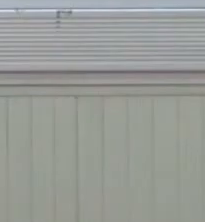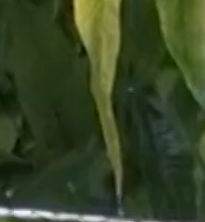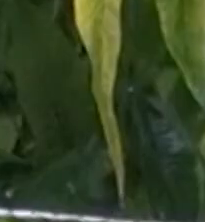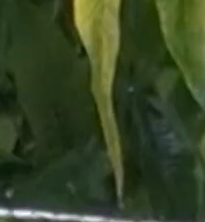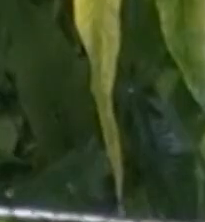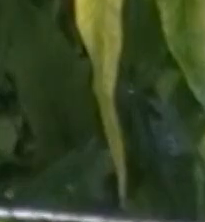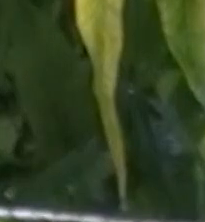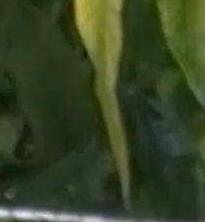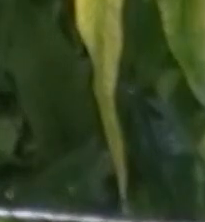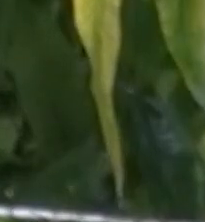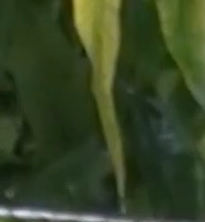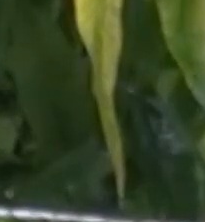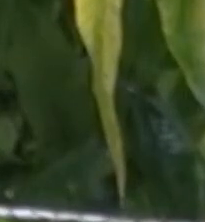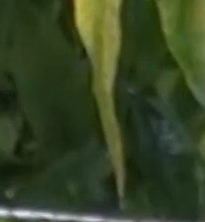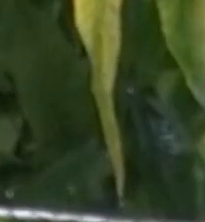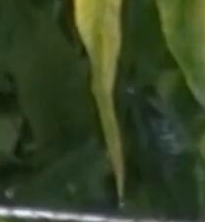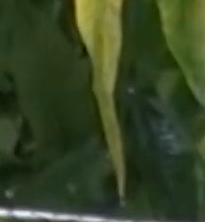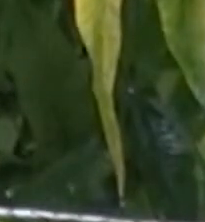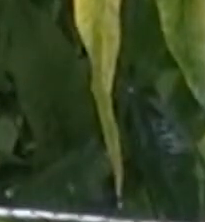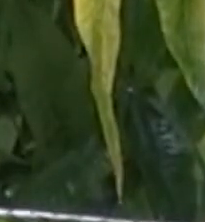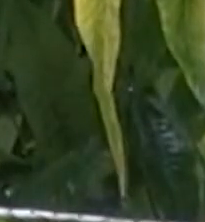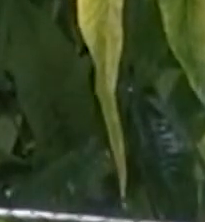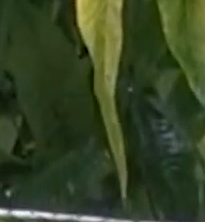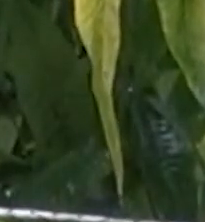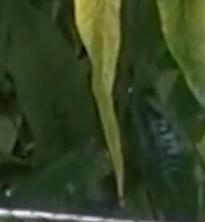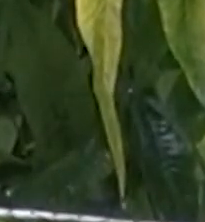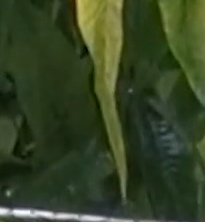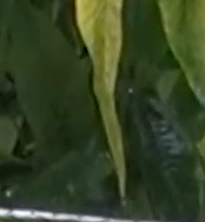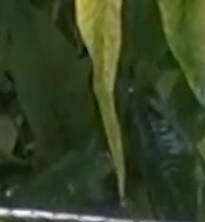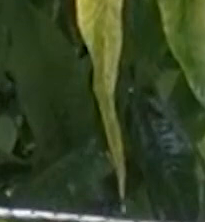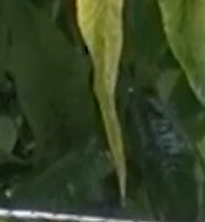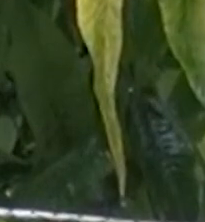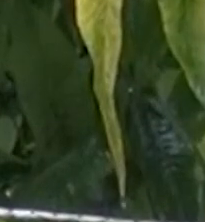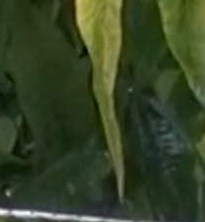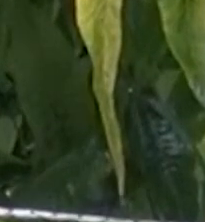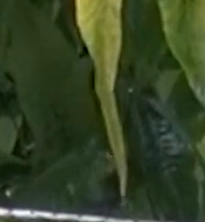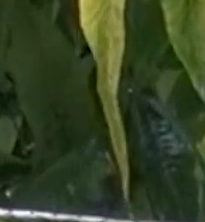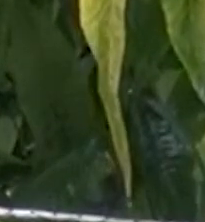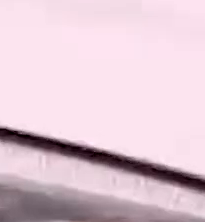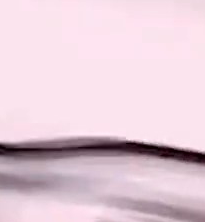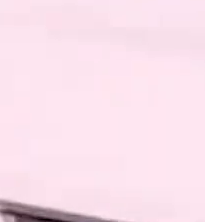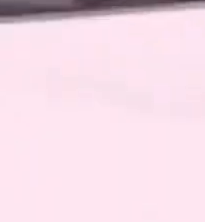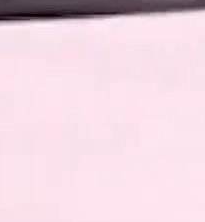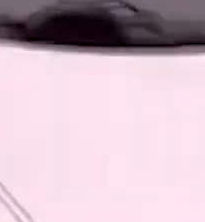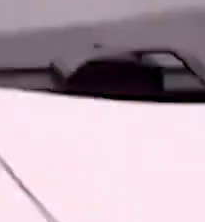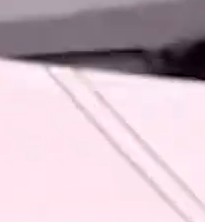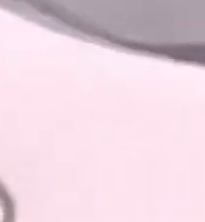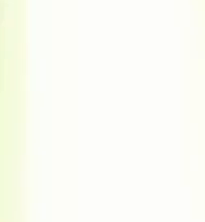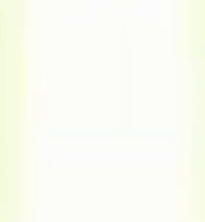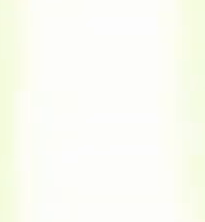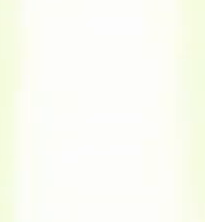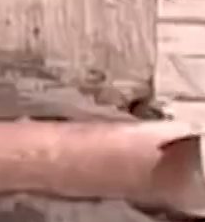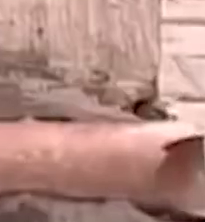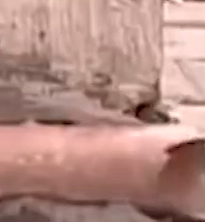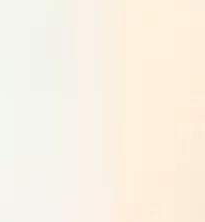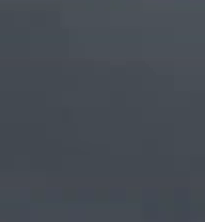לשב"ס. רוב המאסרים שלי זה בגלל השימוש הכרוני שלי, ההתמכרות שלי יותר נכון, לסמים קשים.